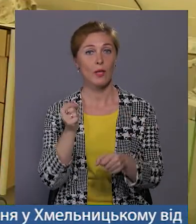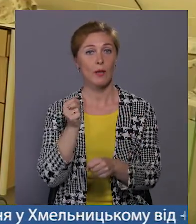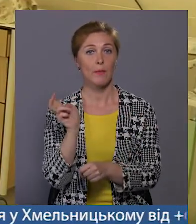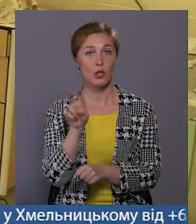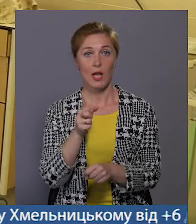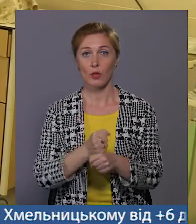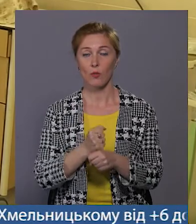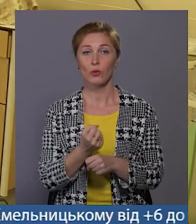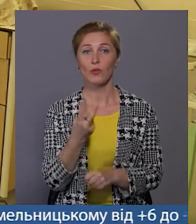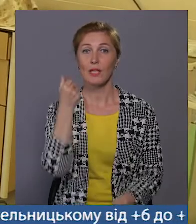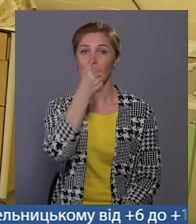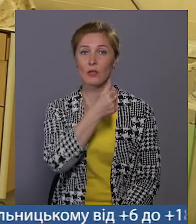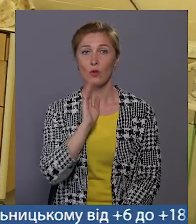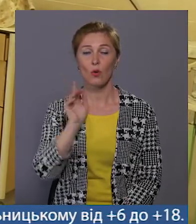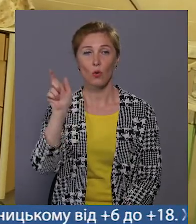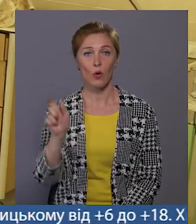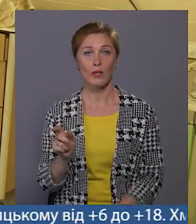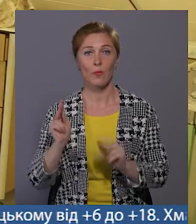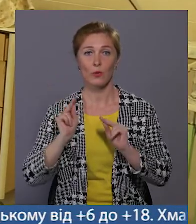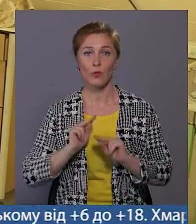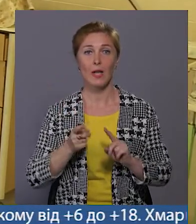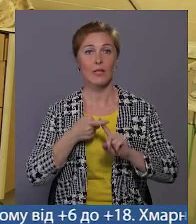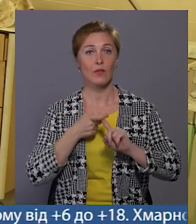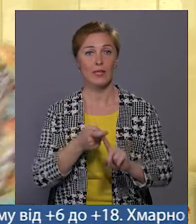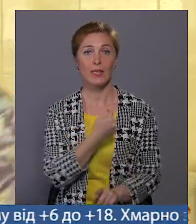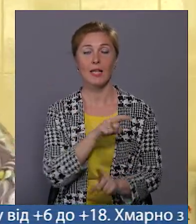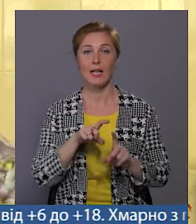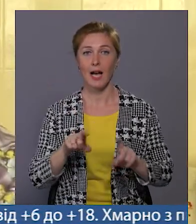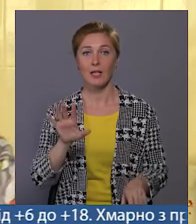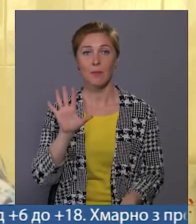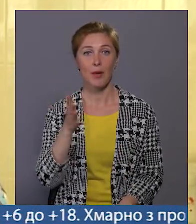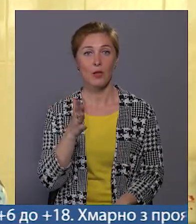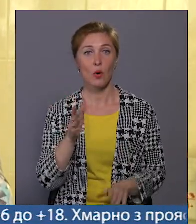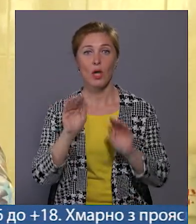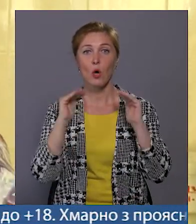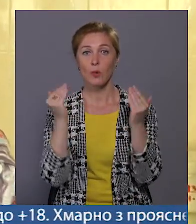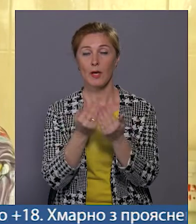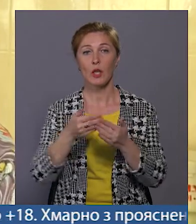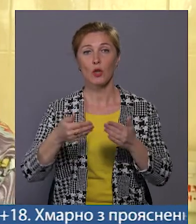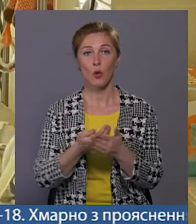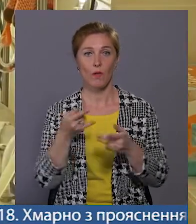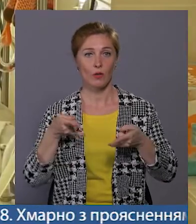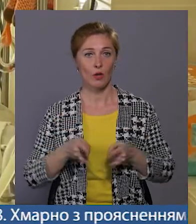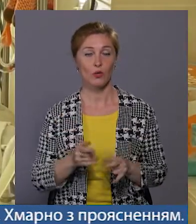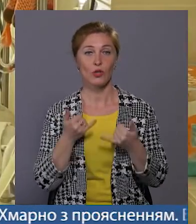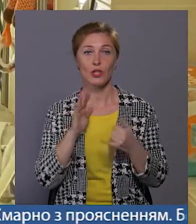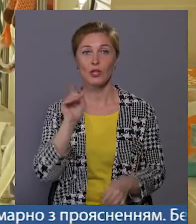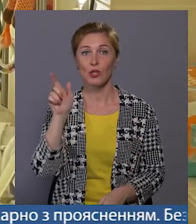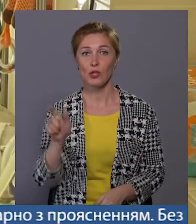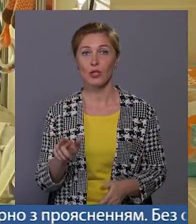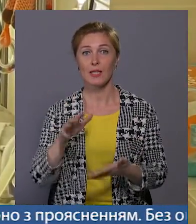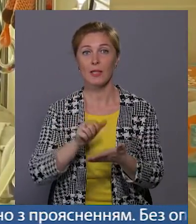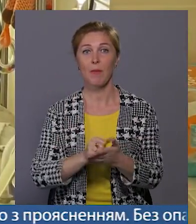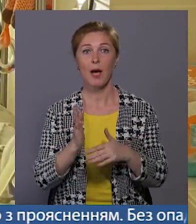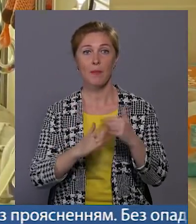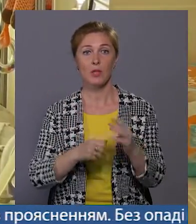роботу. 12 років Ольга Шиманська працювала в інфекційній лікарні, 5 років у реанімації новонароджених. Нині жінка обіймає посаду